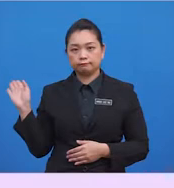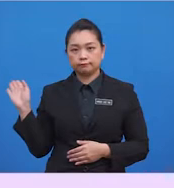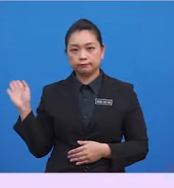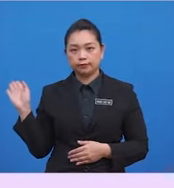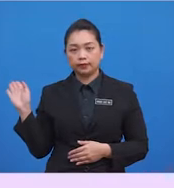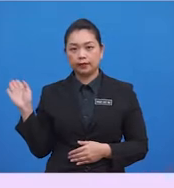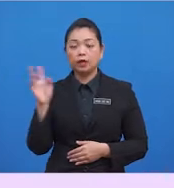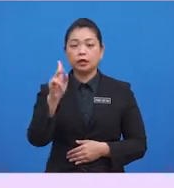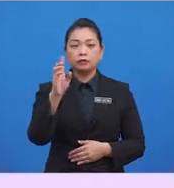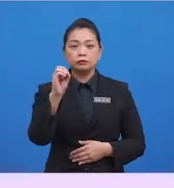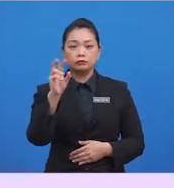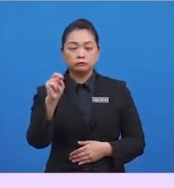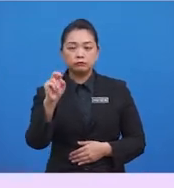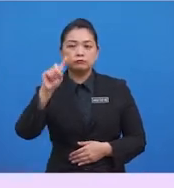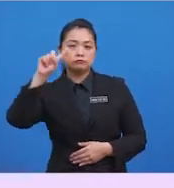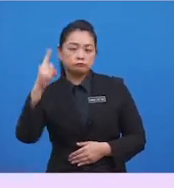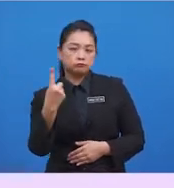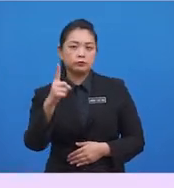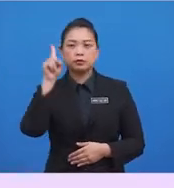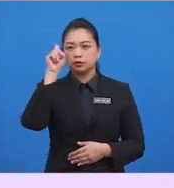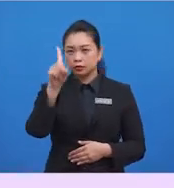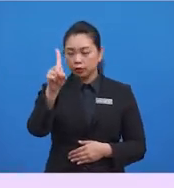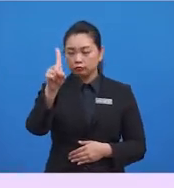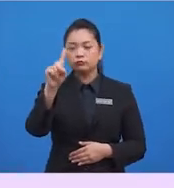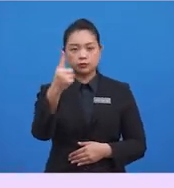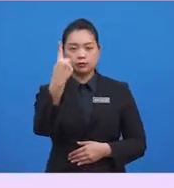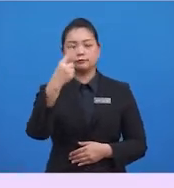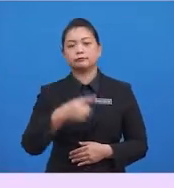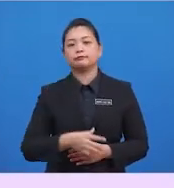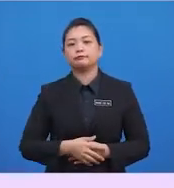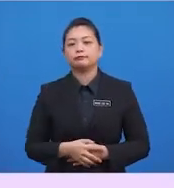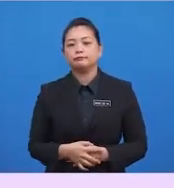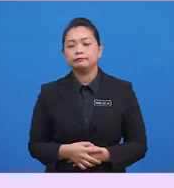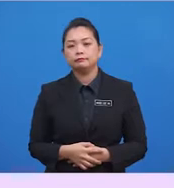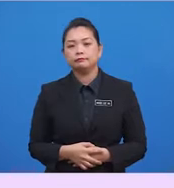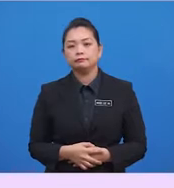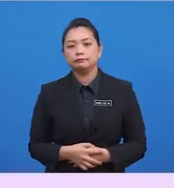ini, kon hanya 1 bentangan sahaja.